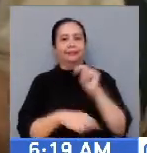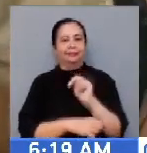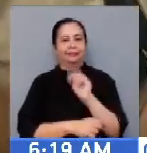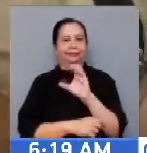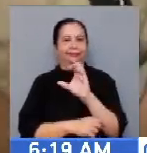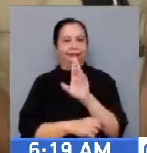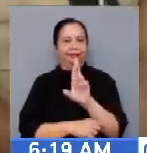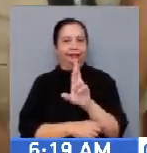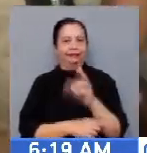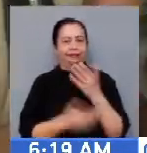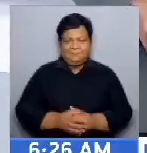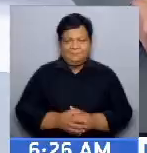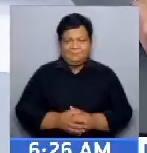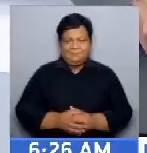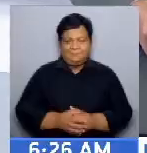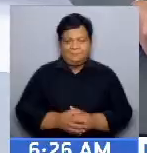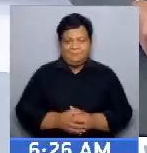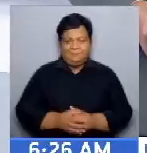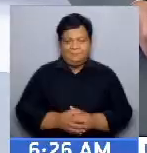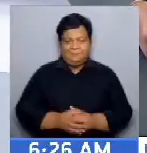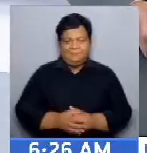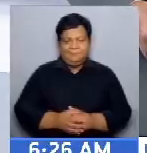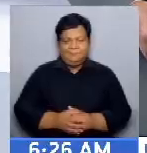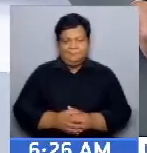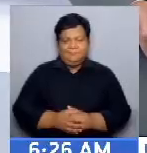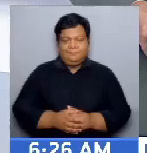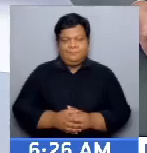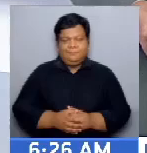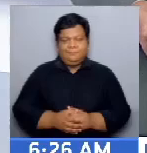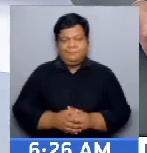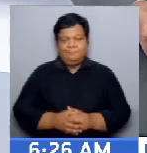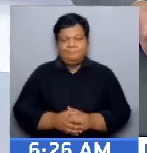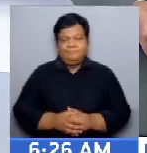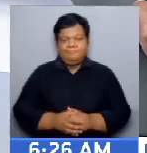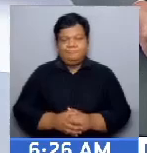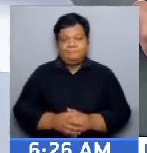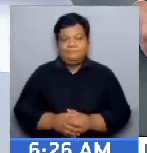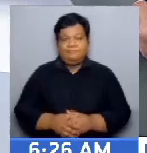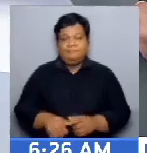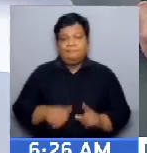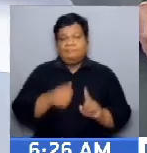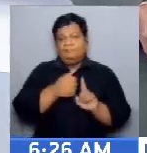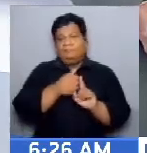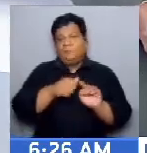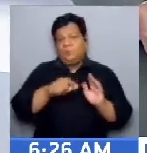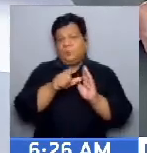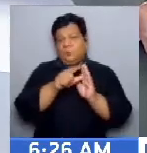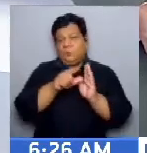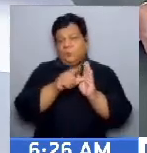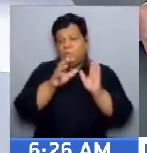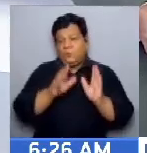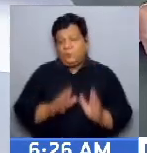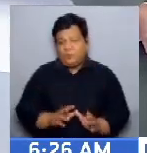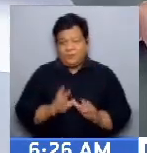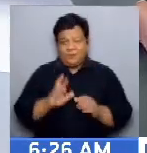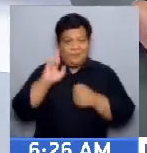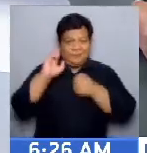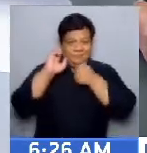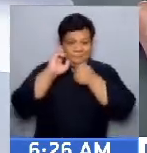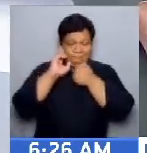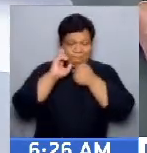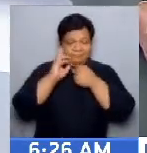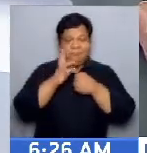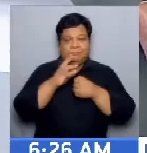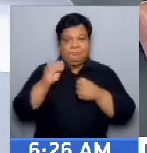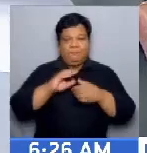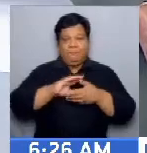po. Salamat din po. Magandang umaga po. Tinanggap na ng abogado, komentarista at vlogger na si Attorney Rose Beatrix Trixie Cruz Angeles